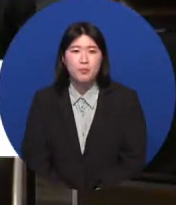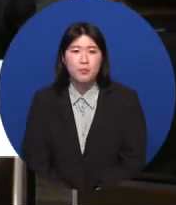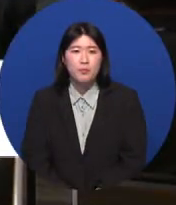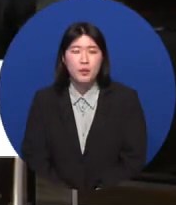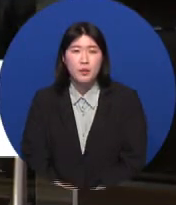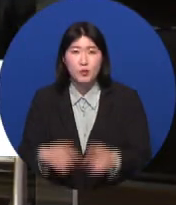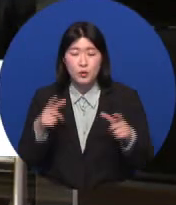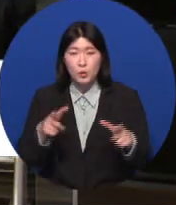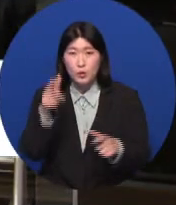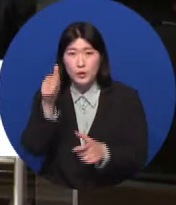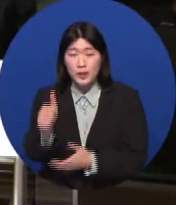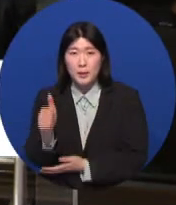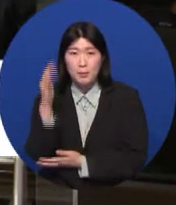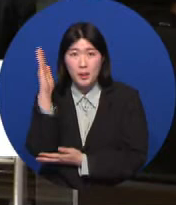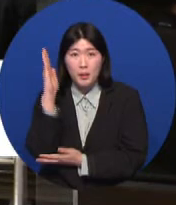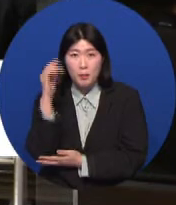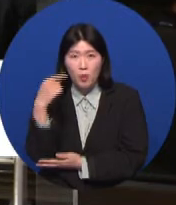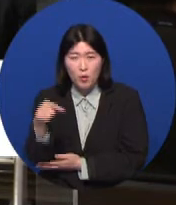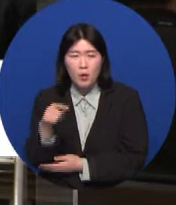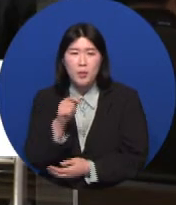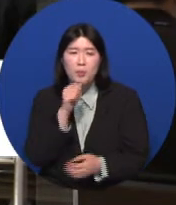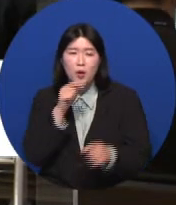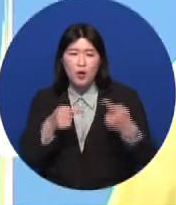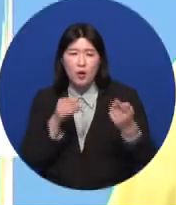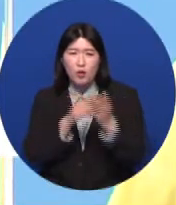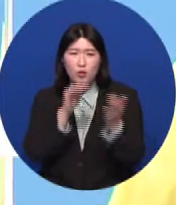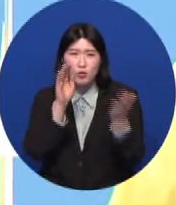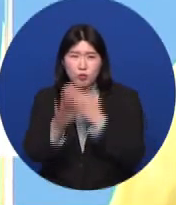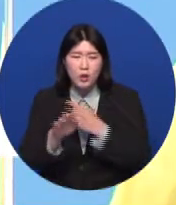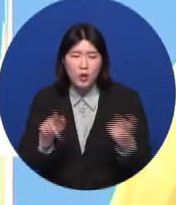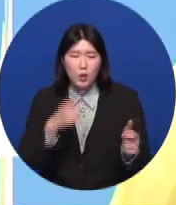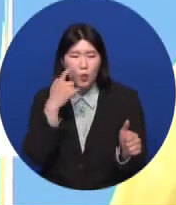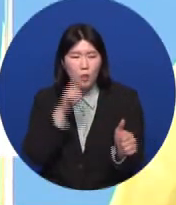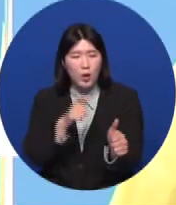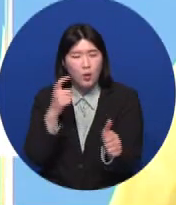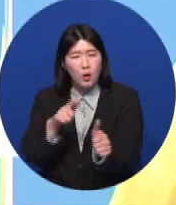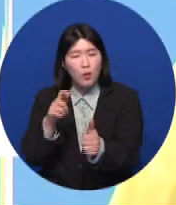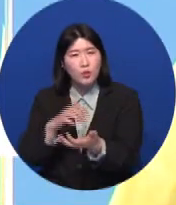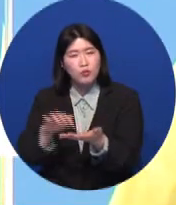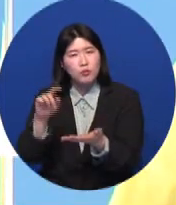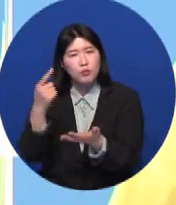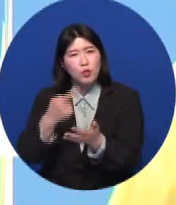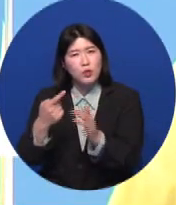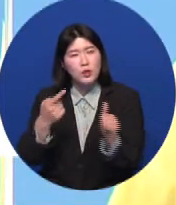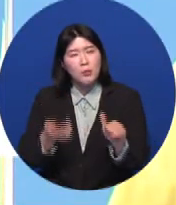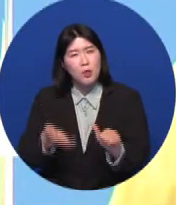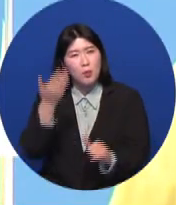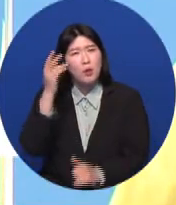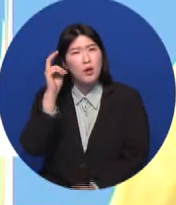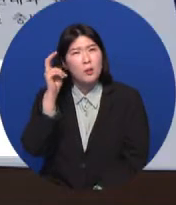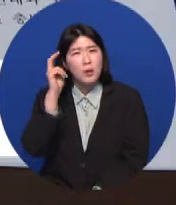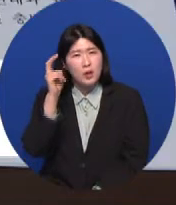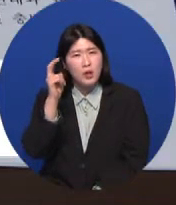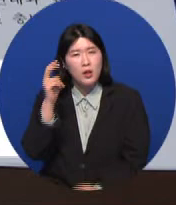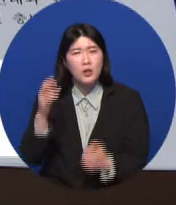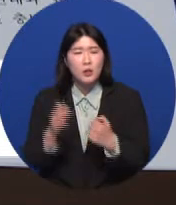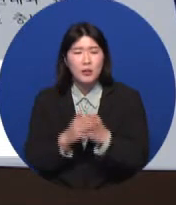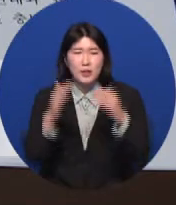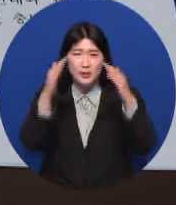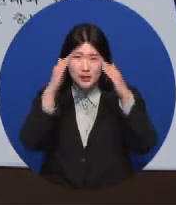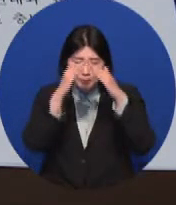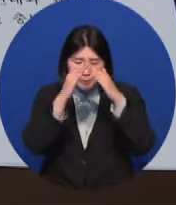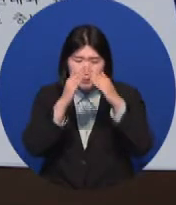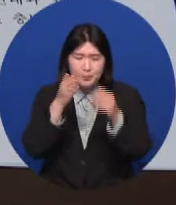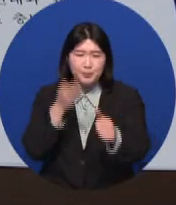양승조 충남지사 는 설 명절이 지나면 돈의 1일 확진 자수가 천 명을 넘어설 것이라 며 다가오는 설 연휴에